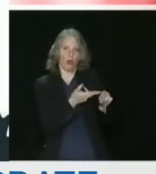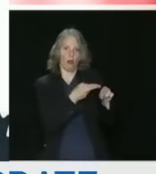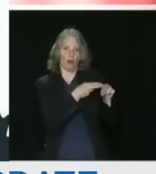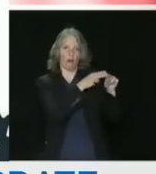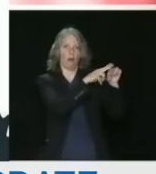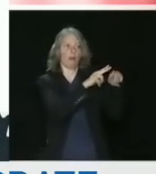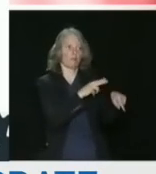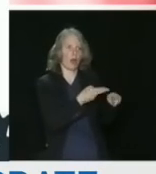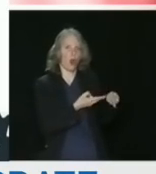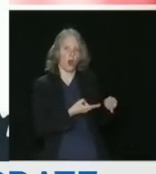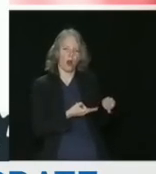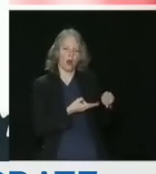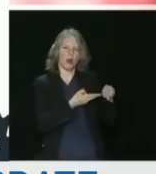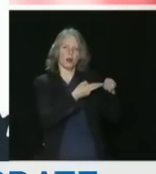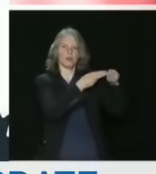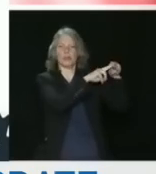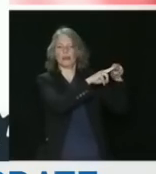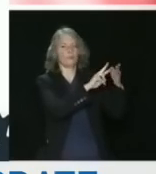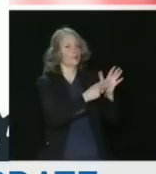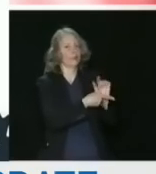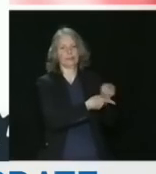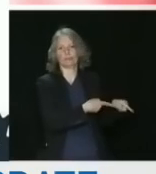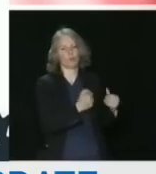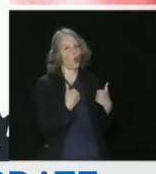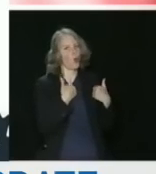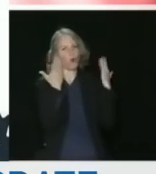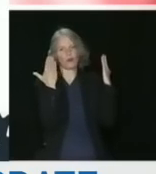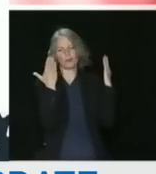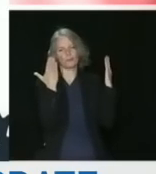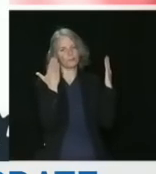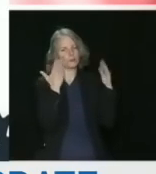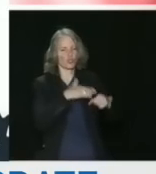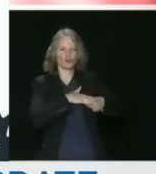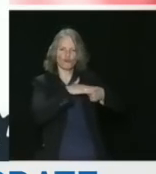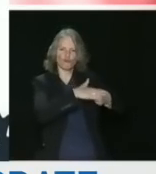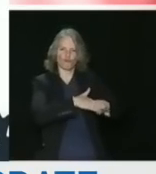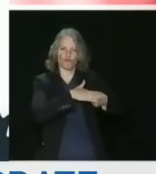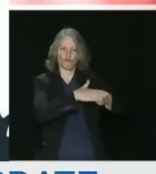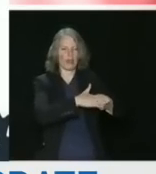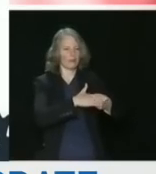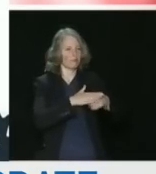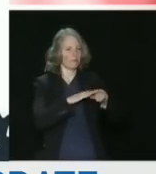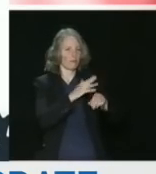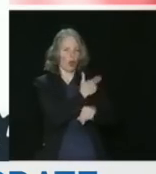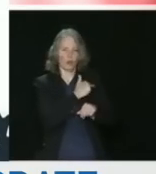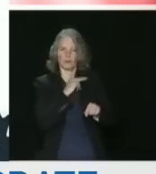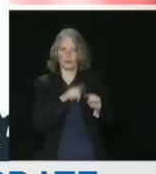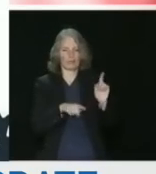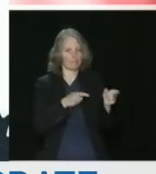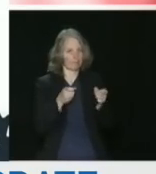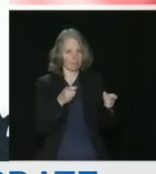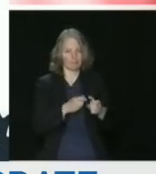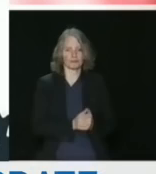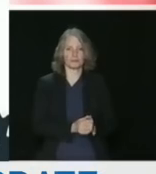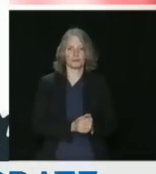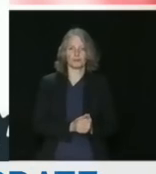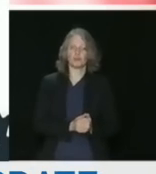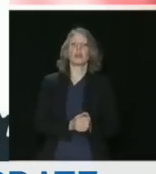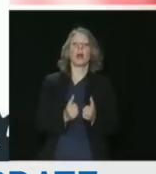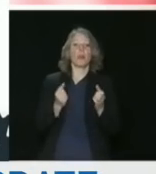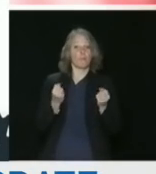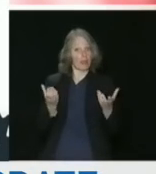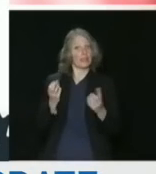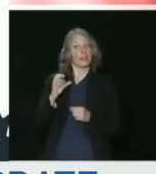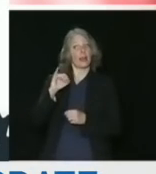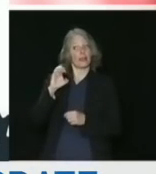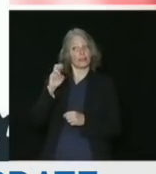to ce accumulate qui over alourdit time, et prolonge le placing a fardeau des prolonged systèmes de and heavy santé. strain on the Plusieurs healthcare unités de system. soins intensifs Many opèrent intensive